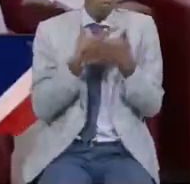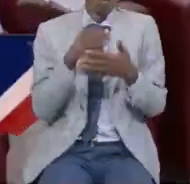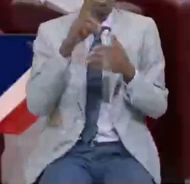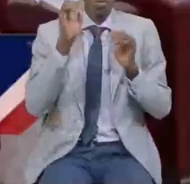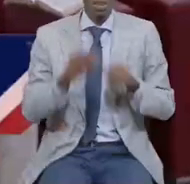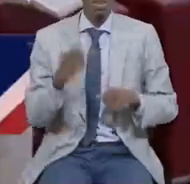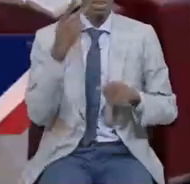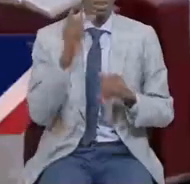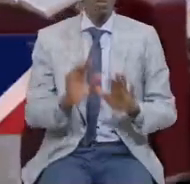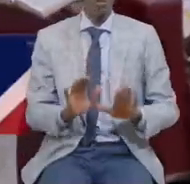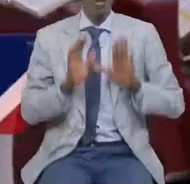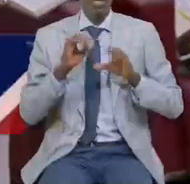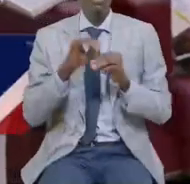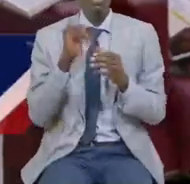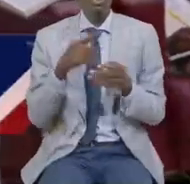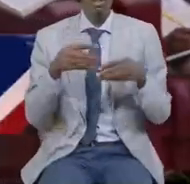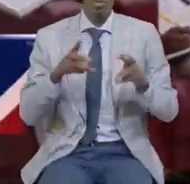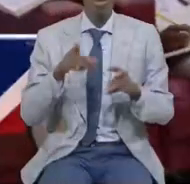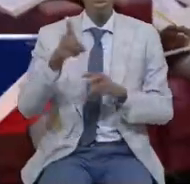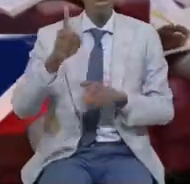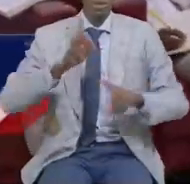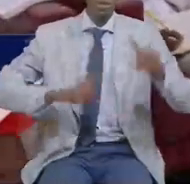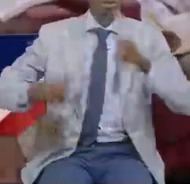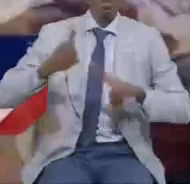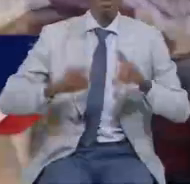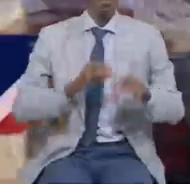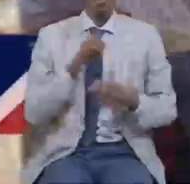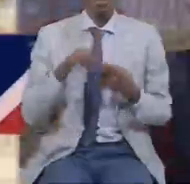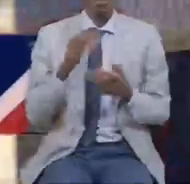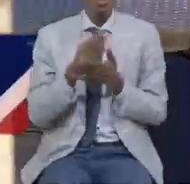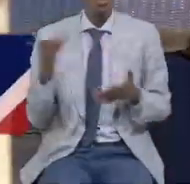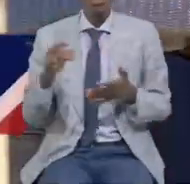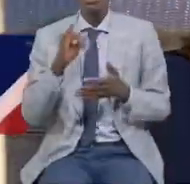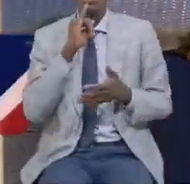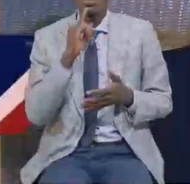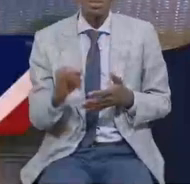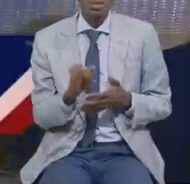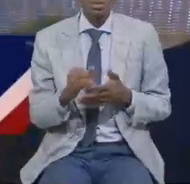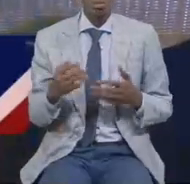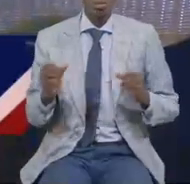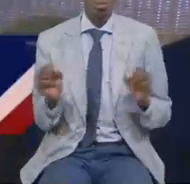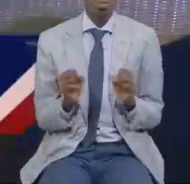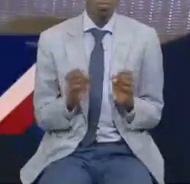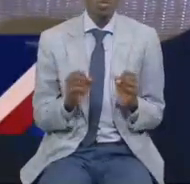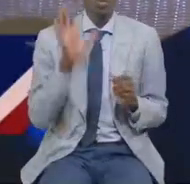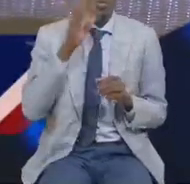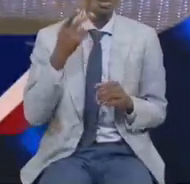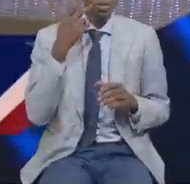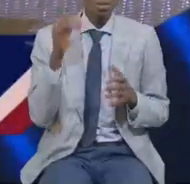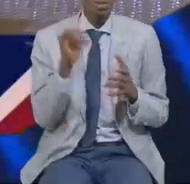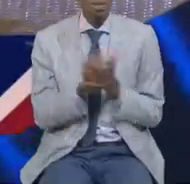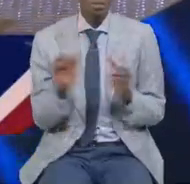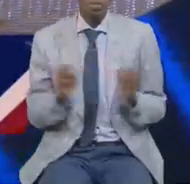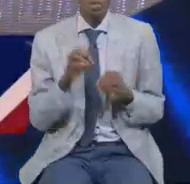voir la peur dans son visage. Quand quelqu'un est timide, on peut entendre, on peut voir